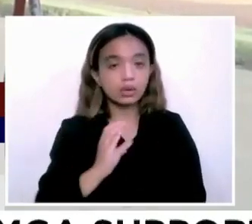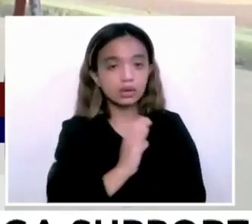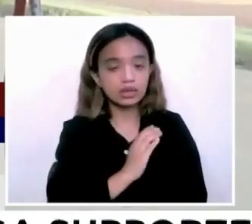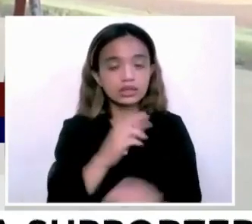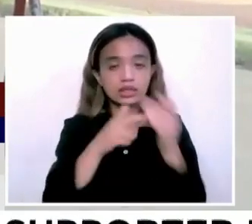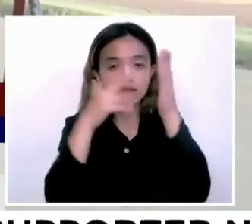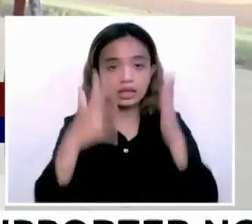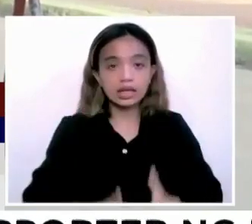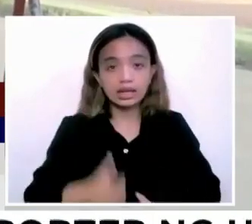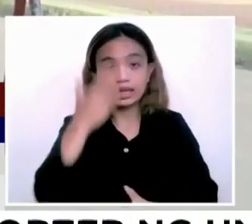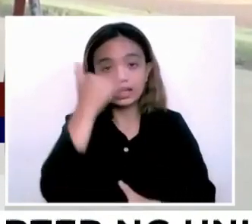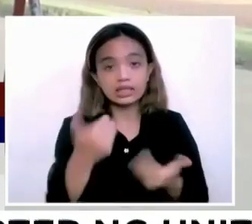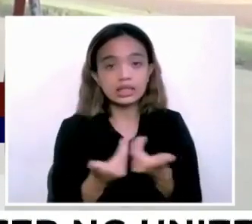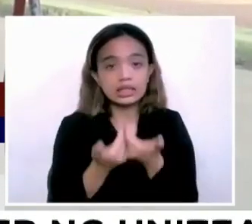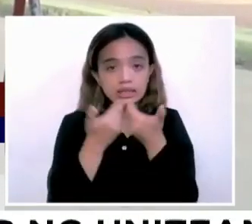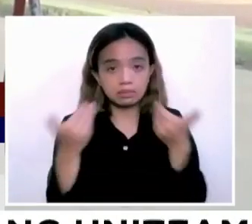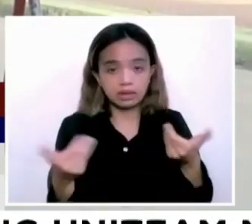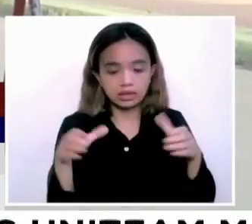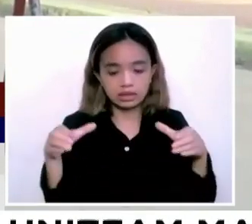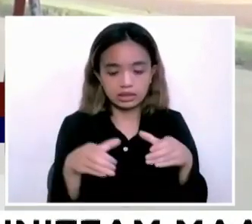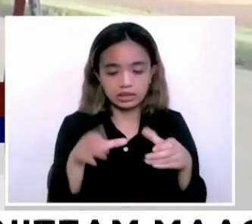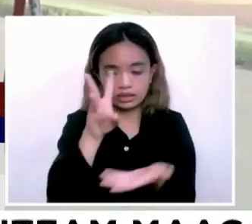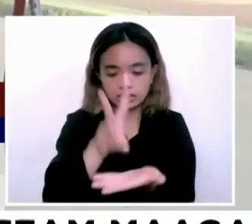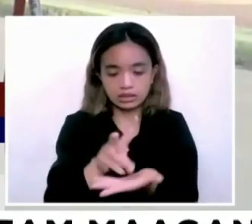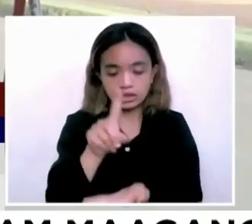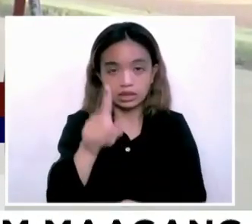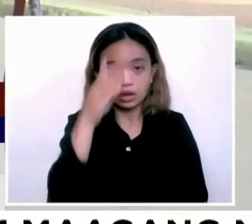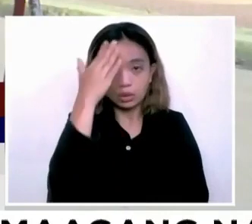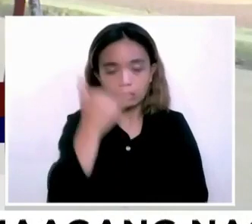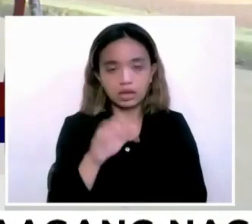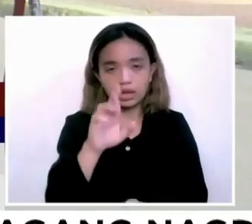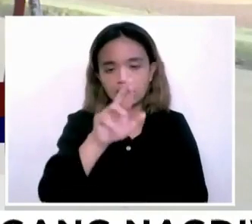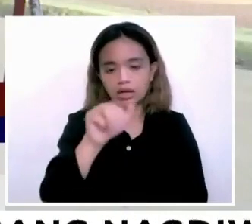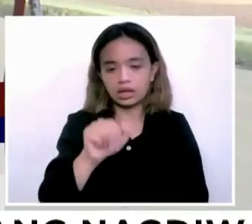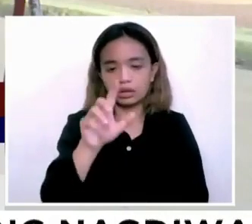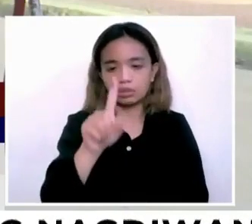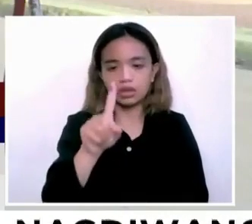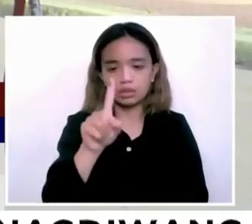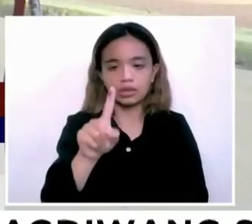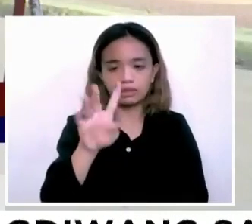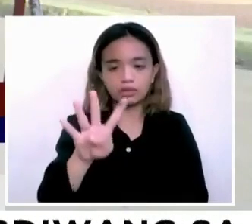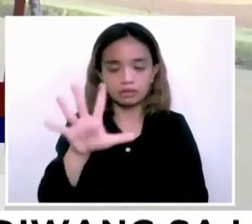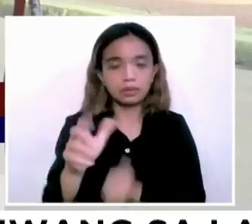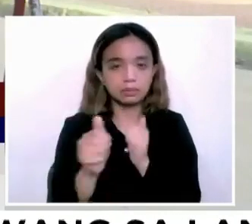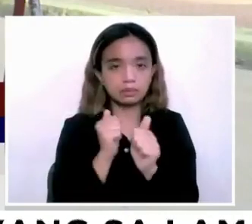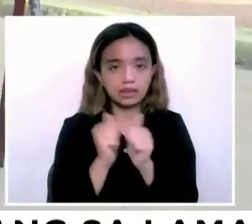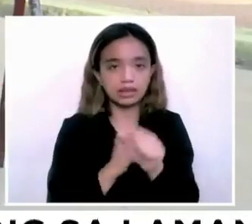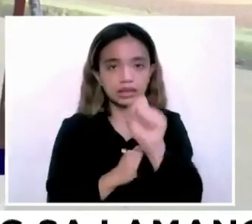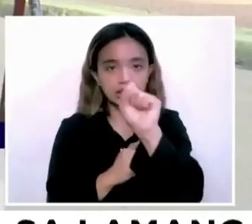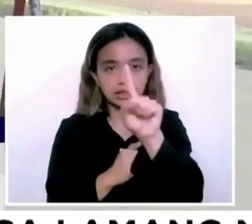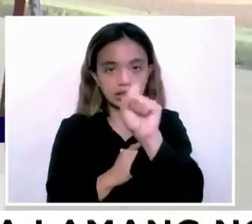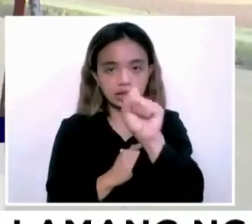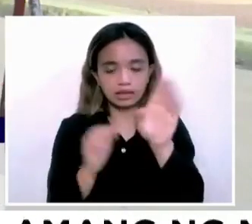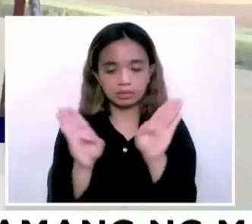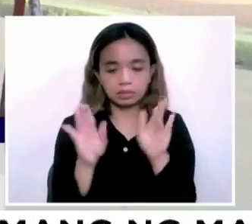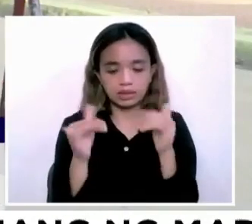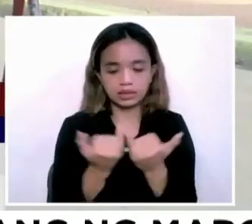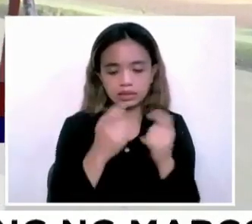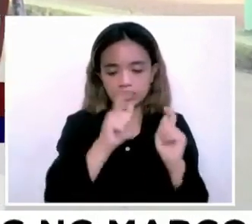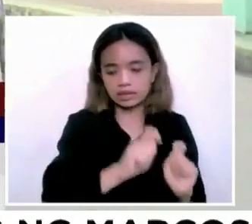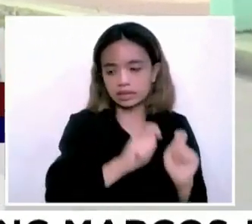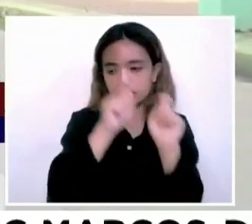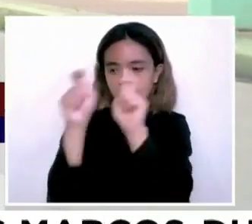na yung District 1 dahil sa RA 11545, kung saan 11 barangays na ang nalipat sa 3rd District mula 1st